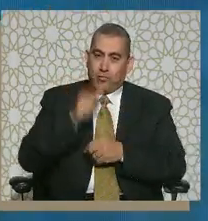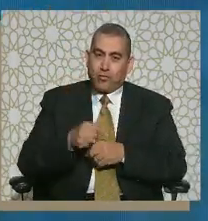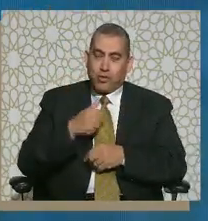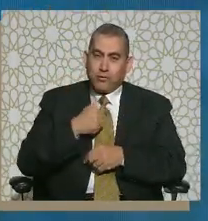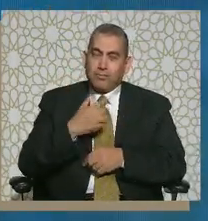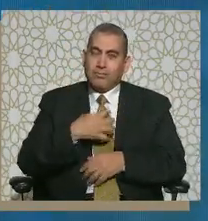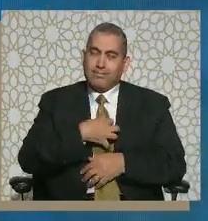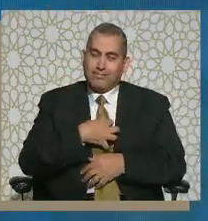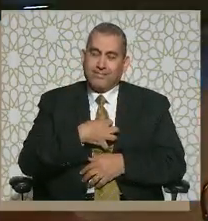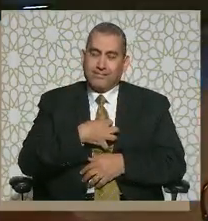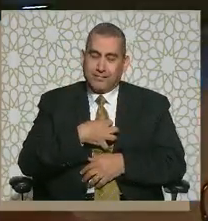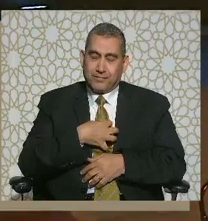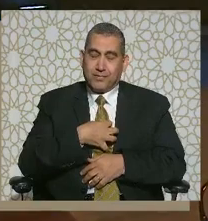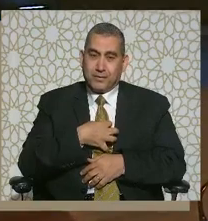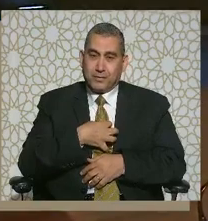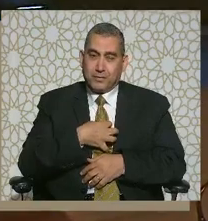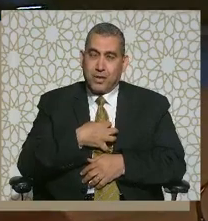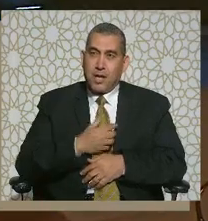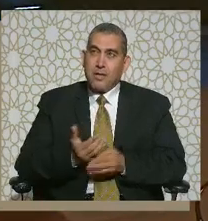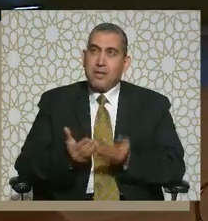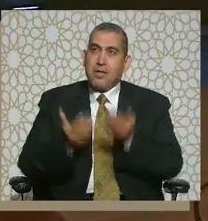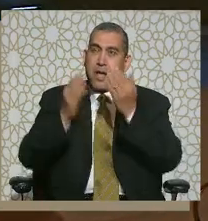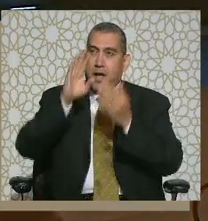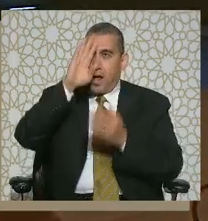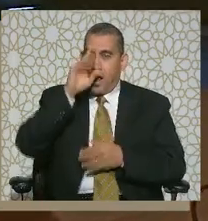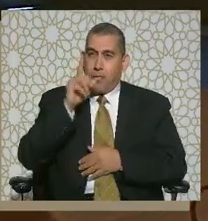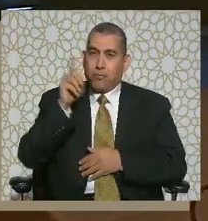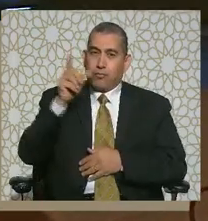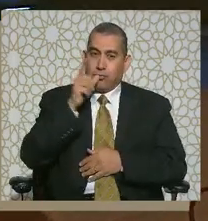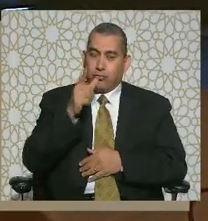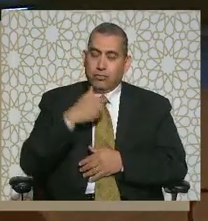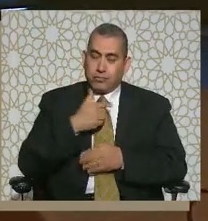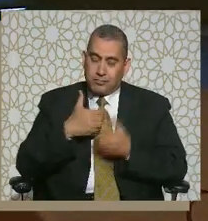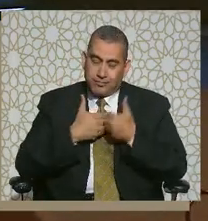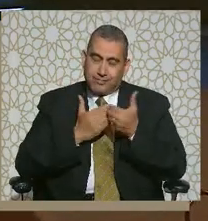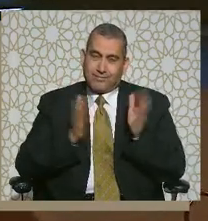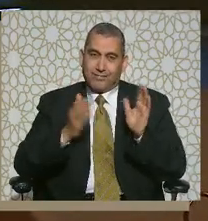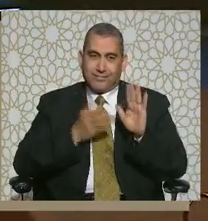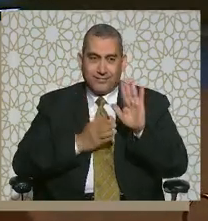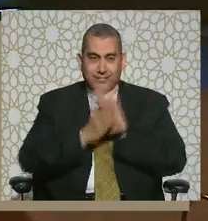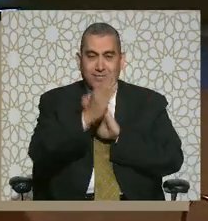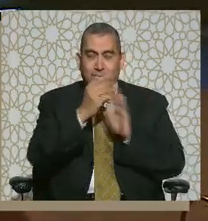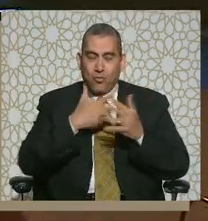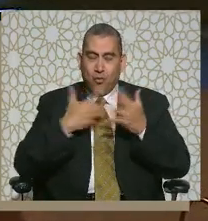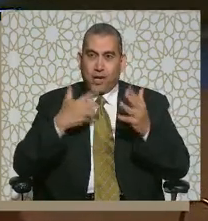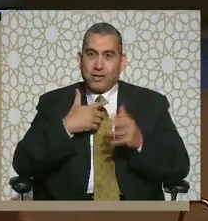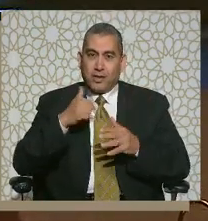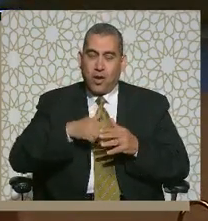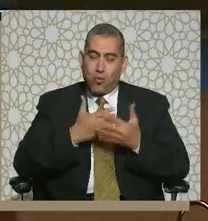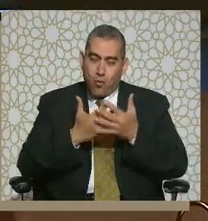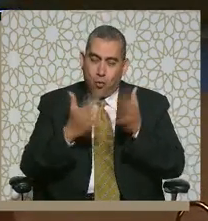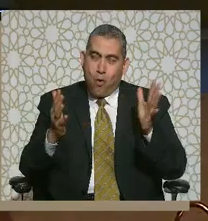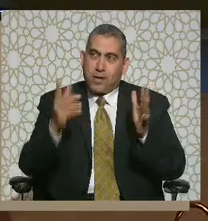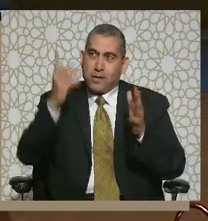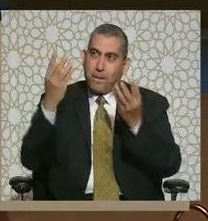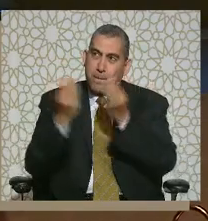ضيقي فيا مولاي أخرجني من ضيقي وحشتي إلى سعة